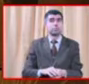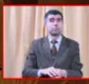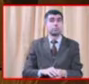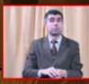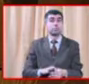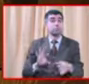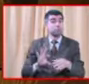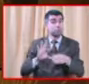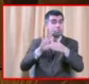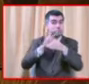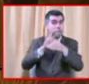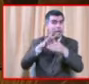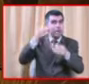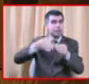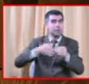كانت